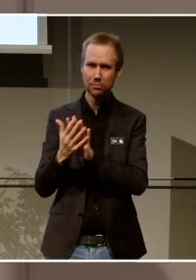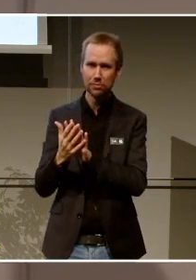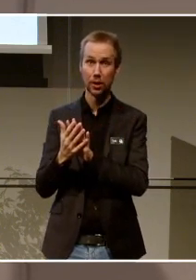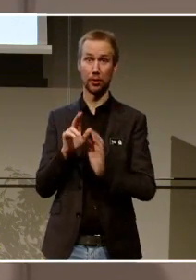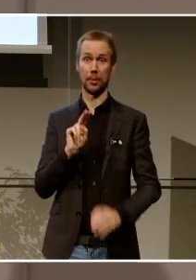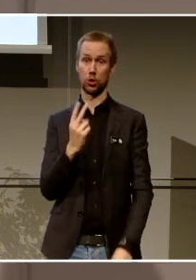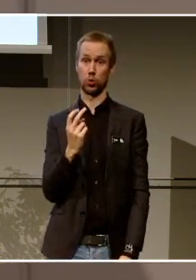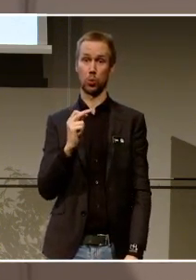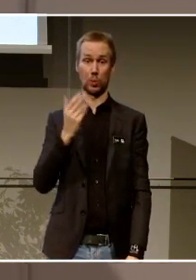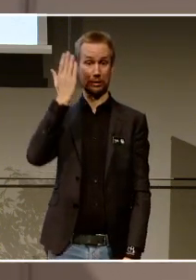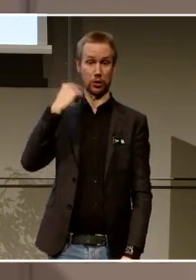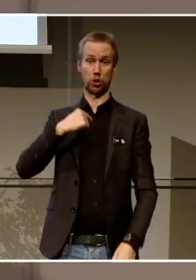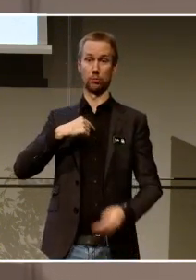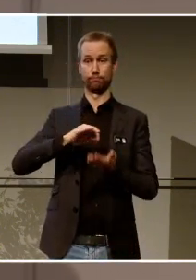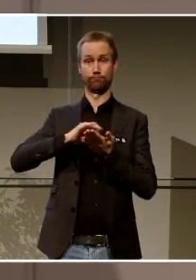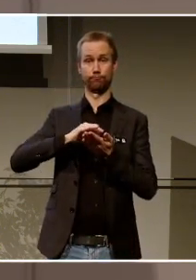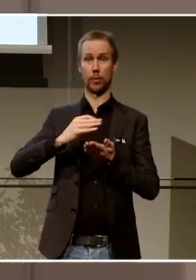om bredbandsutbyggnad.